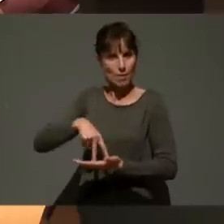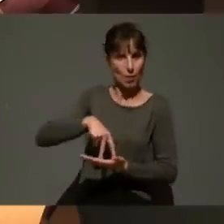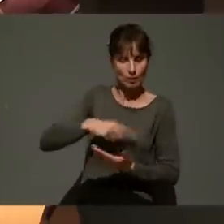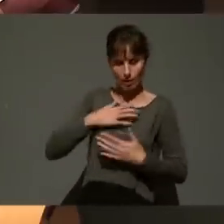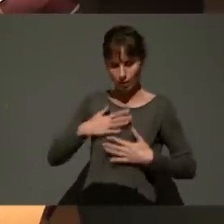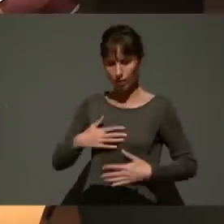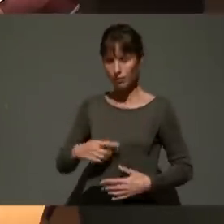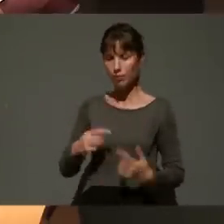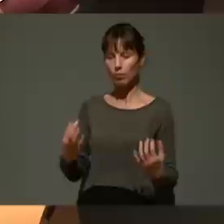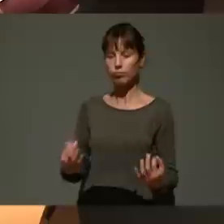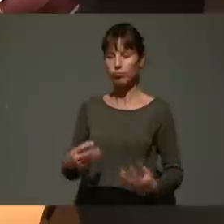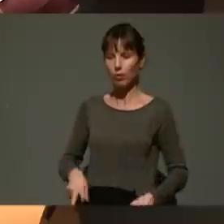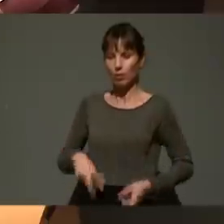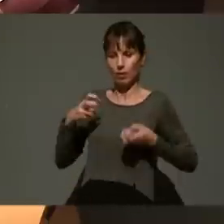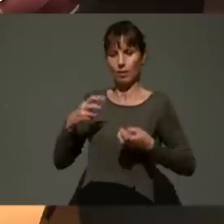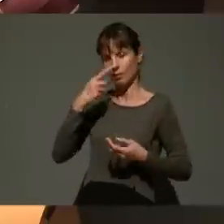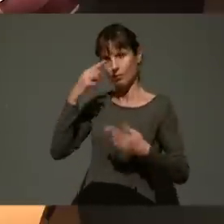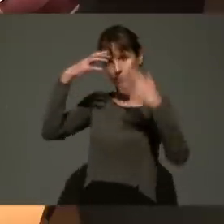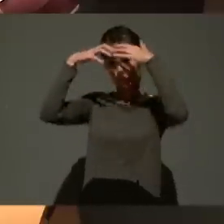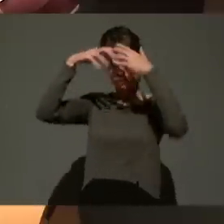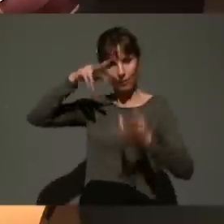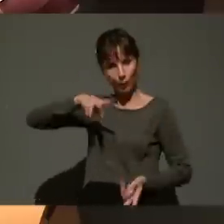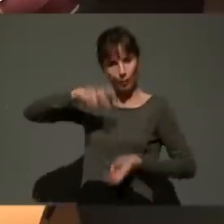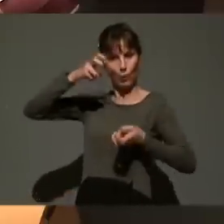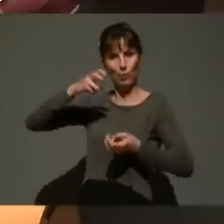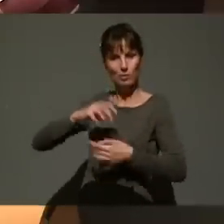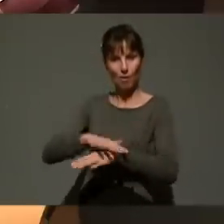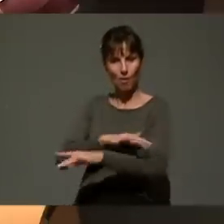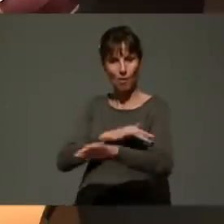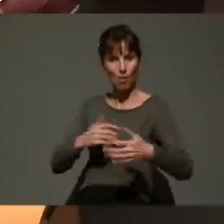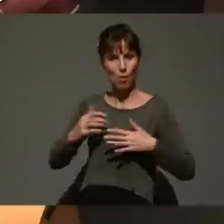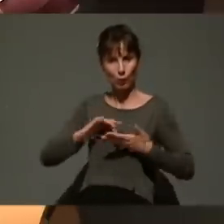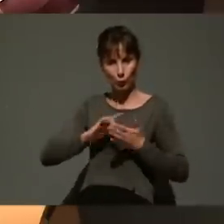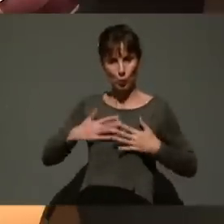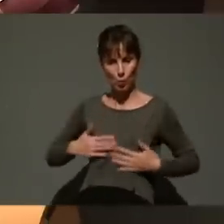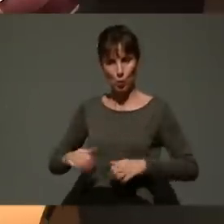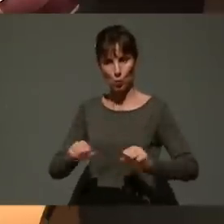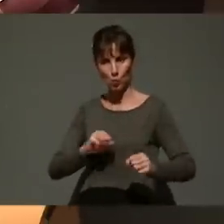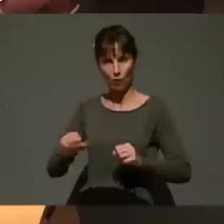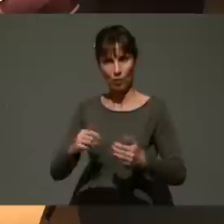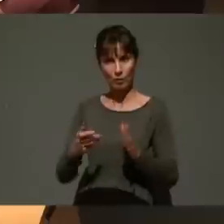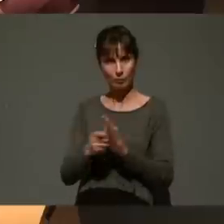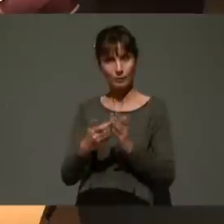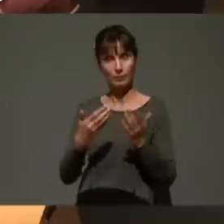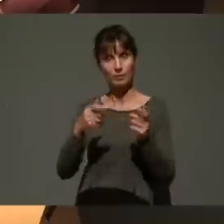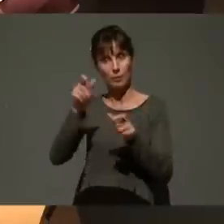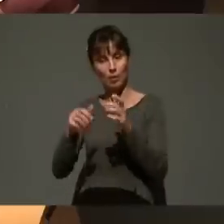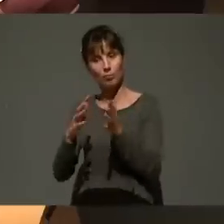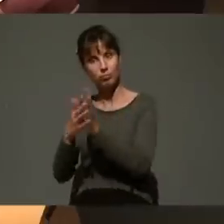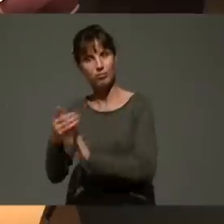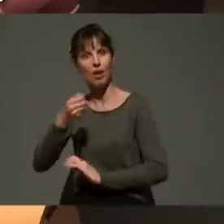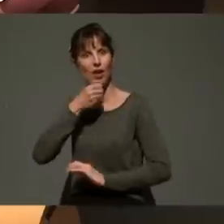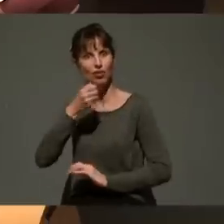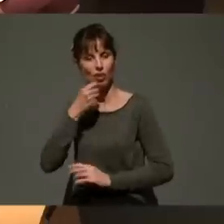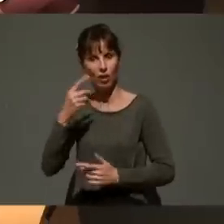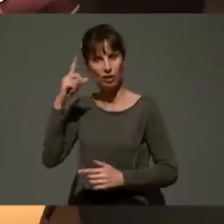proprioception. Or, en vieillissant, qu'est-ce qu'on perd? On perd justement l'équilibre, la proprioception au niveau des chevilles,